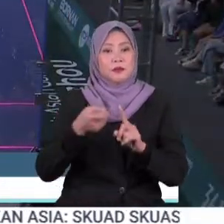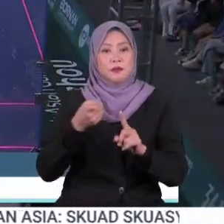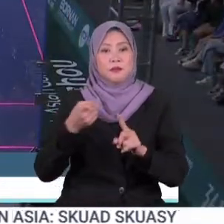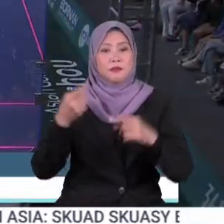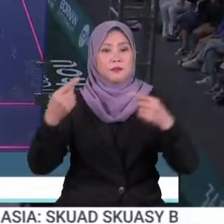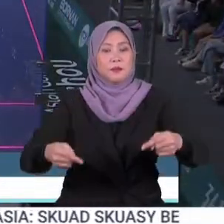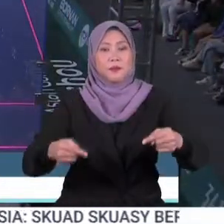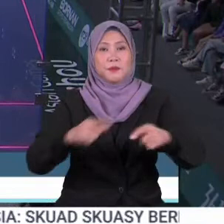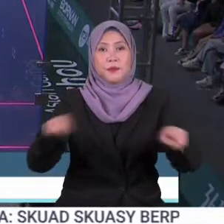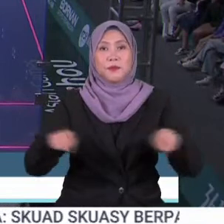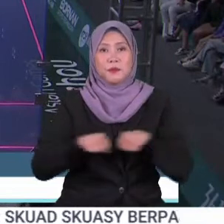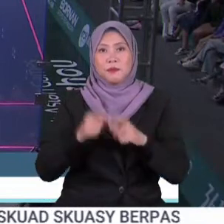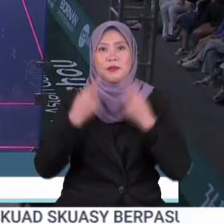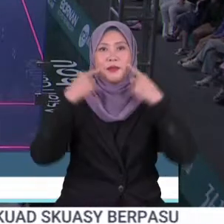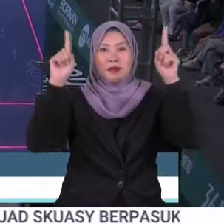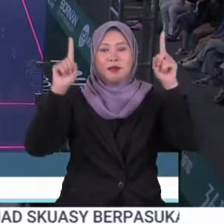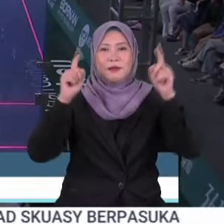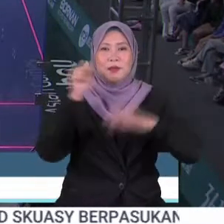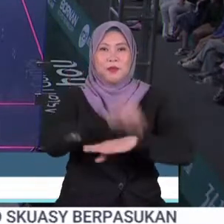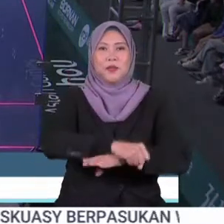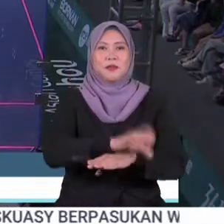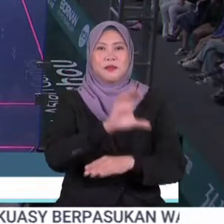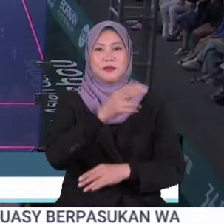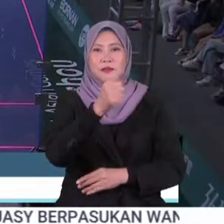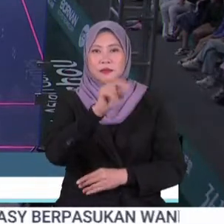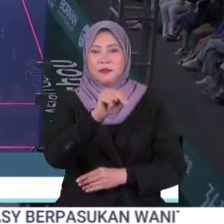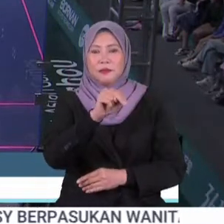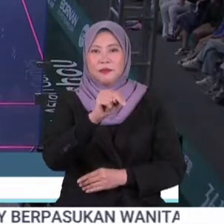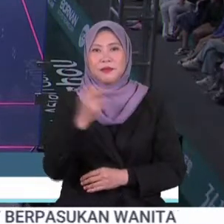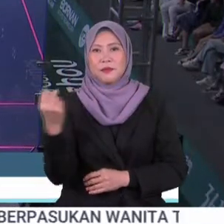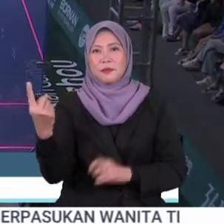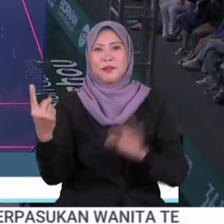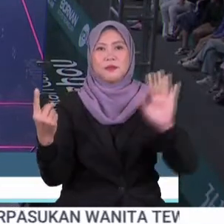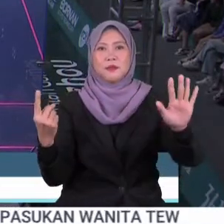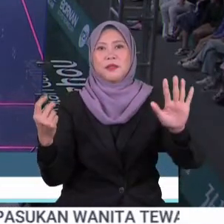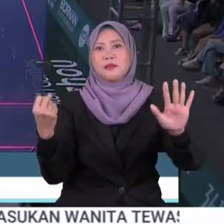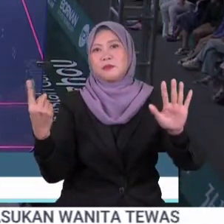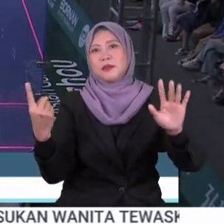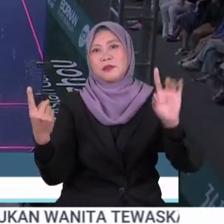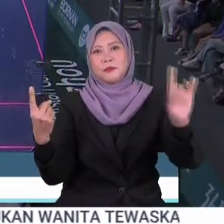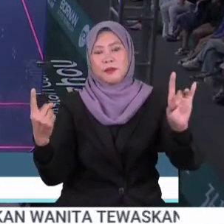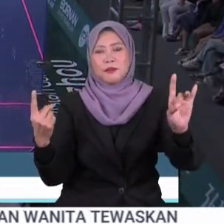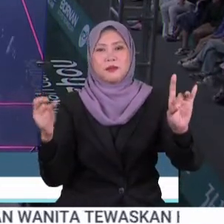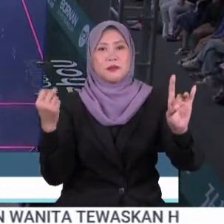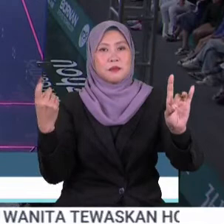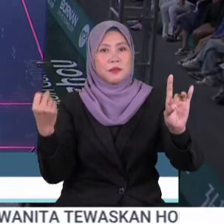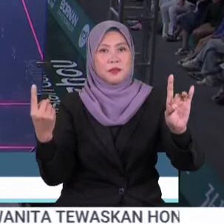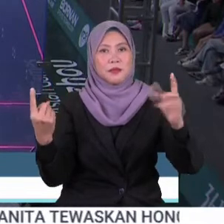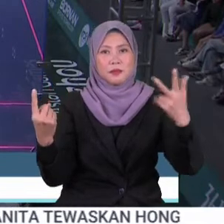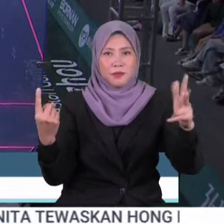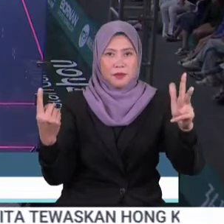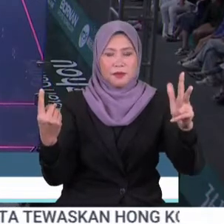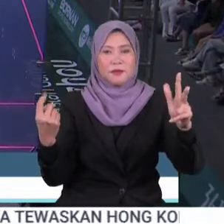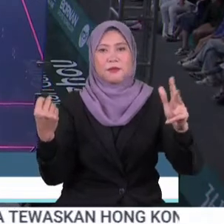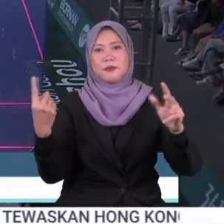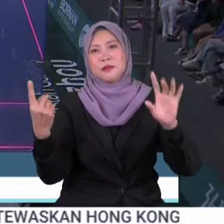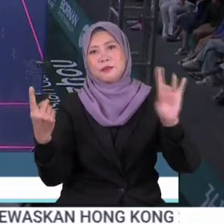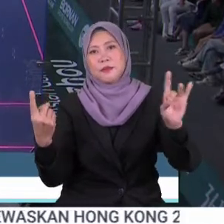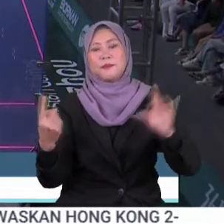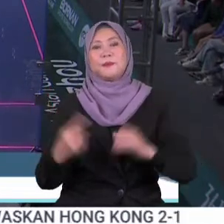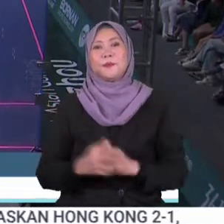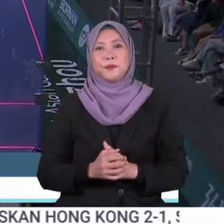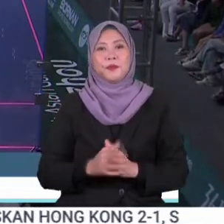perlawanan penentuan kemudiannya berjaya menewaskan Chan Sin Yu 11-5, 11-8, 11-13,